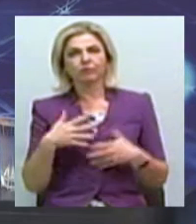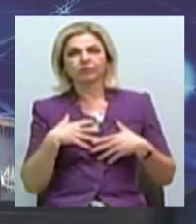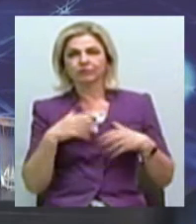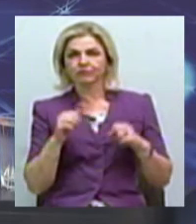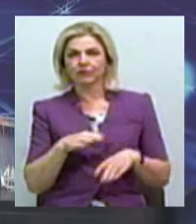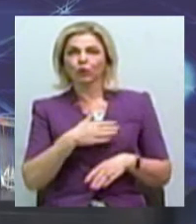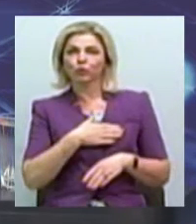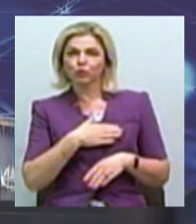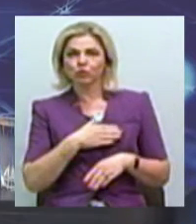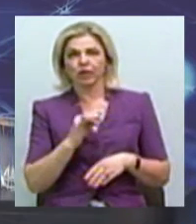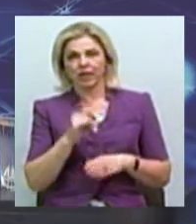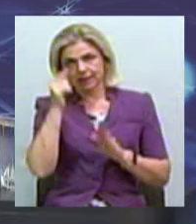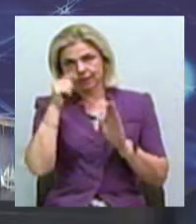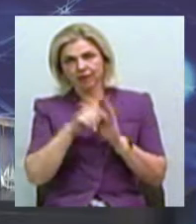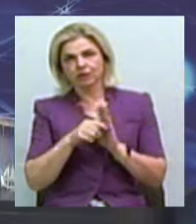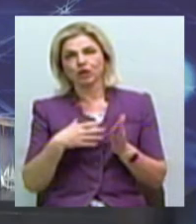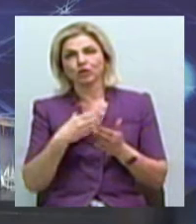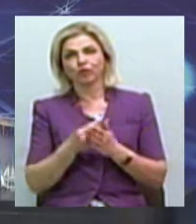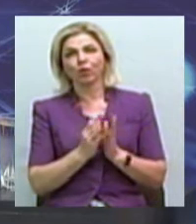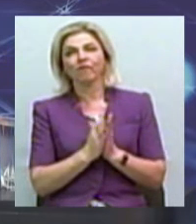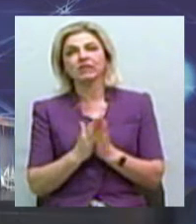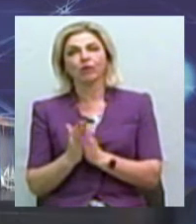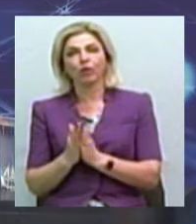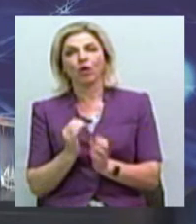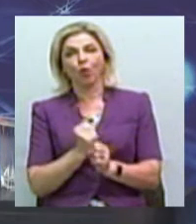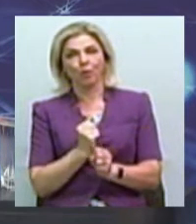вони вкладають серце в свої роботи. Тому